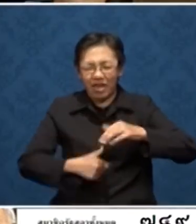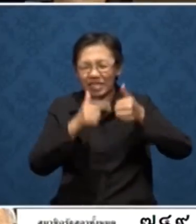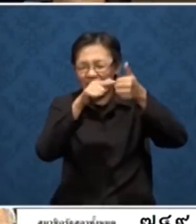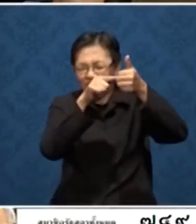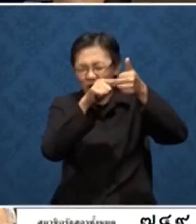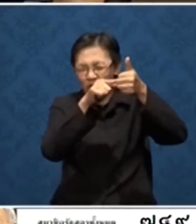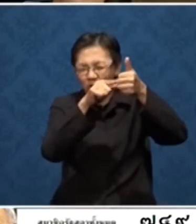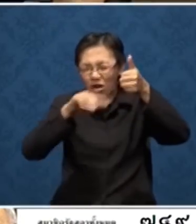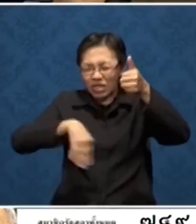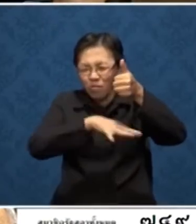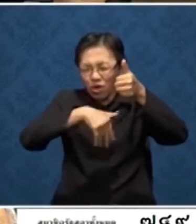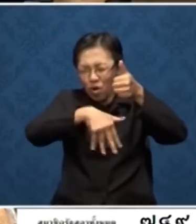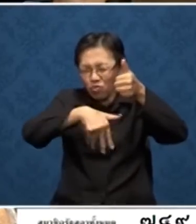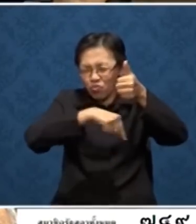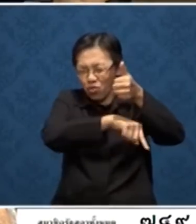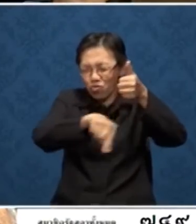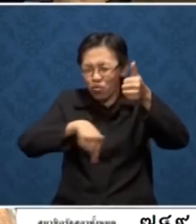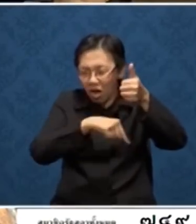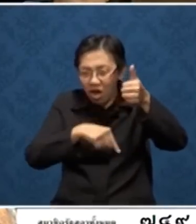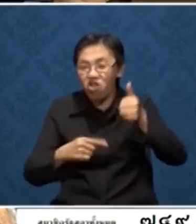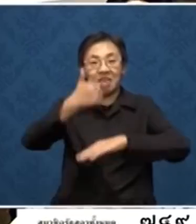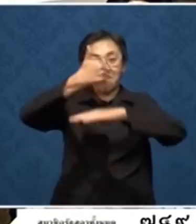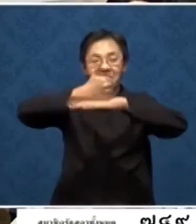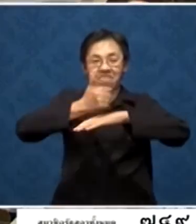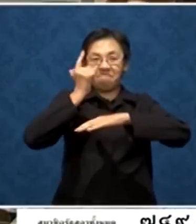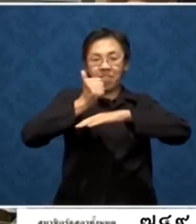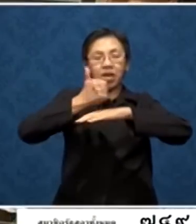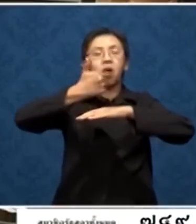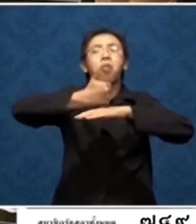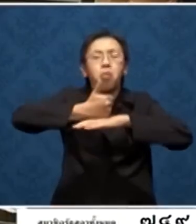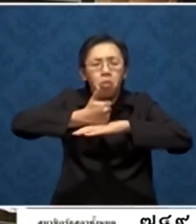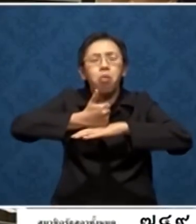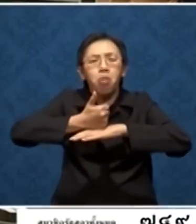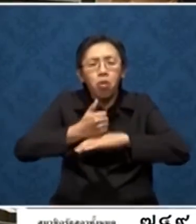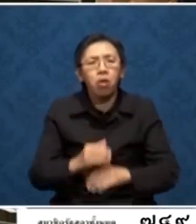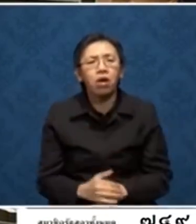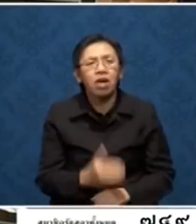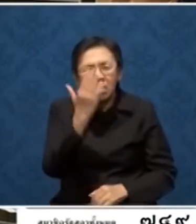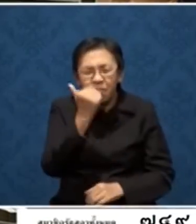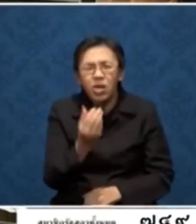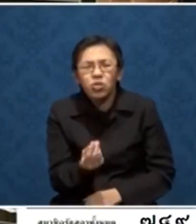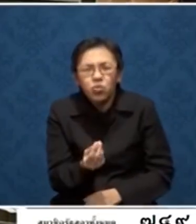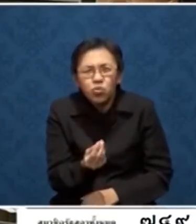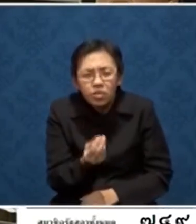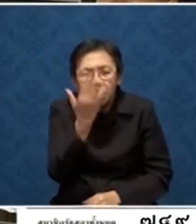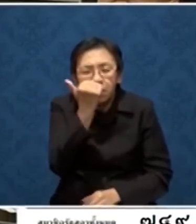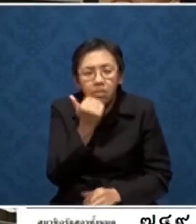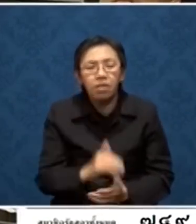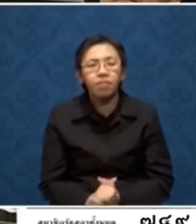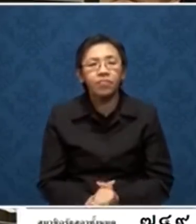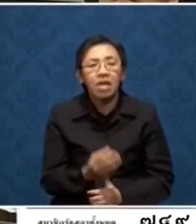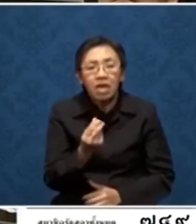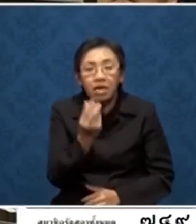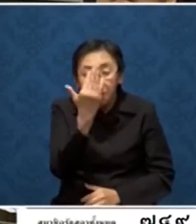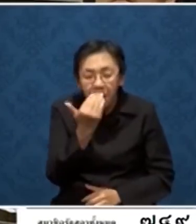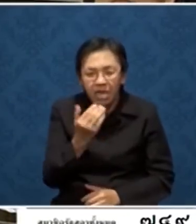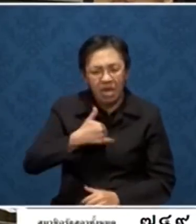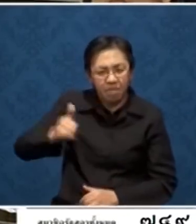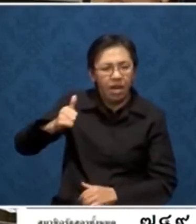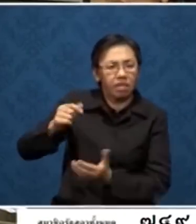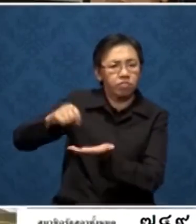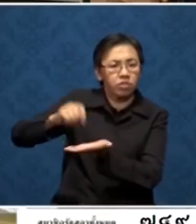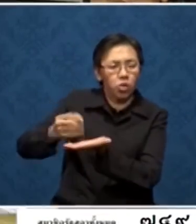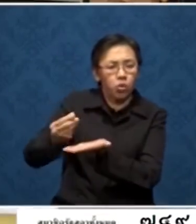พวกเรามาอยู่เนี่ยไปถูกฝรั่งมันฆ่าสอบสวนแล้วทำไมต้องรีบร้อนขนาดนั้นบอกว่าจะให้ไปเซ็นเลย